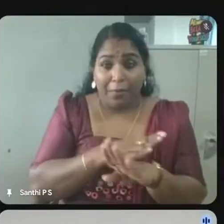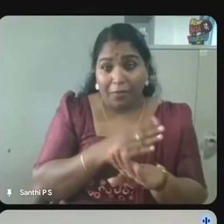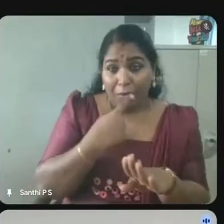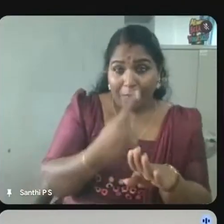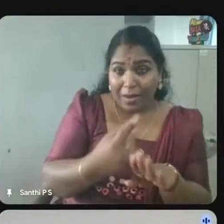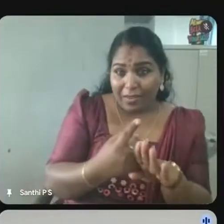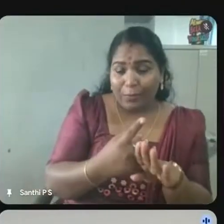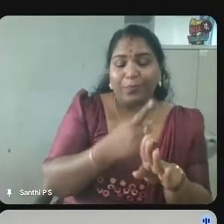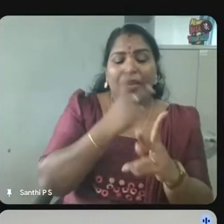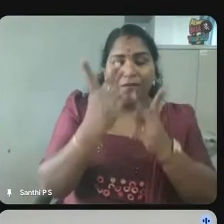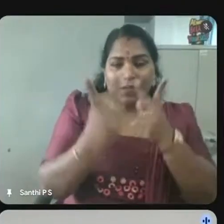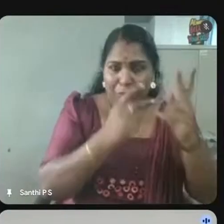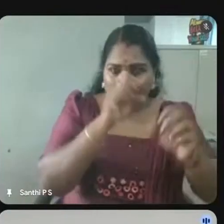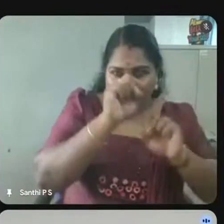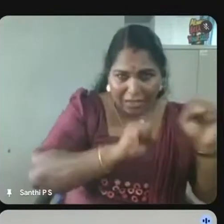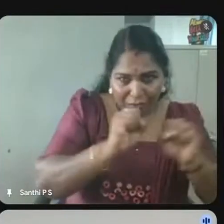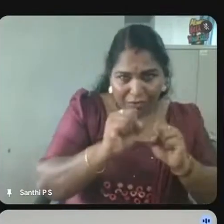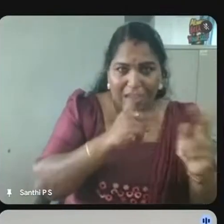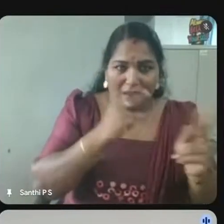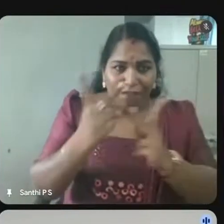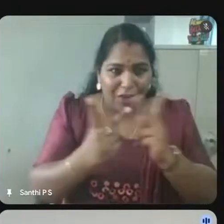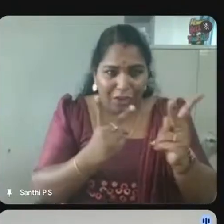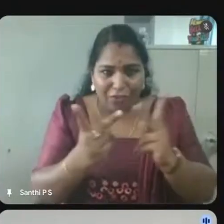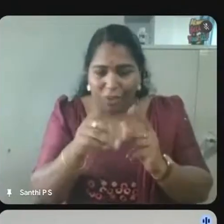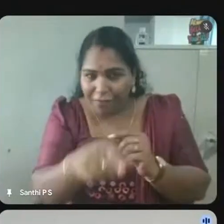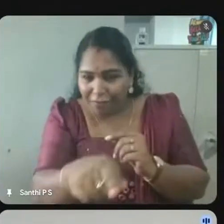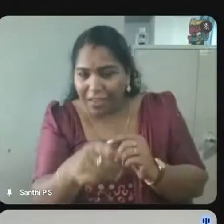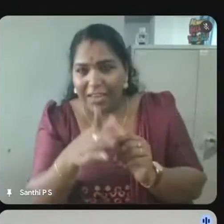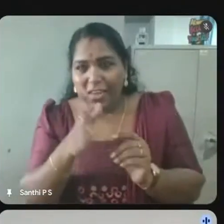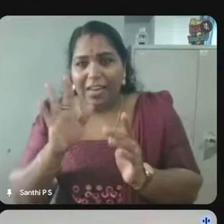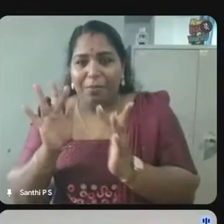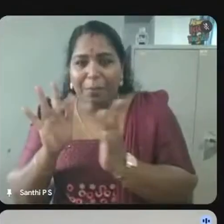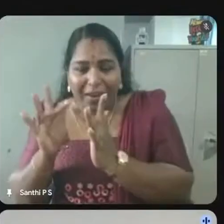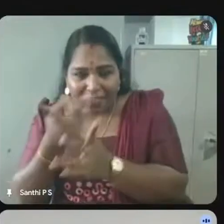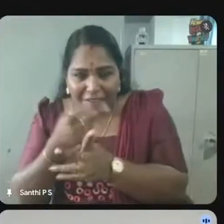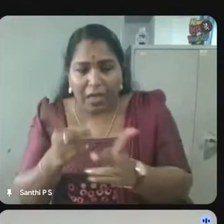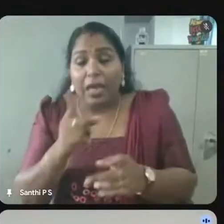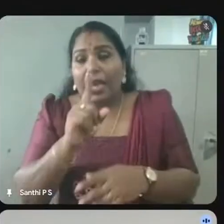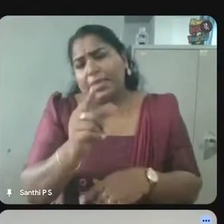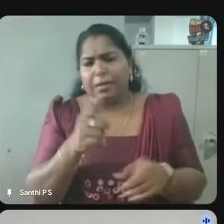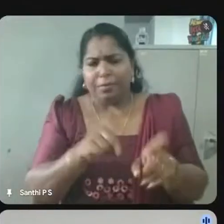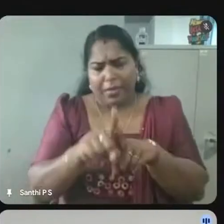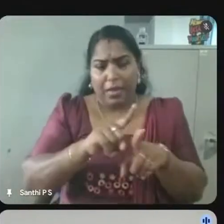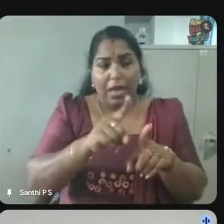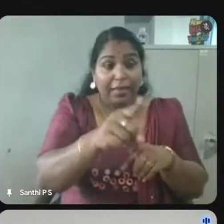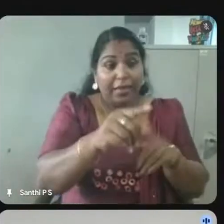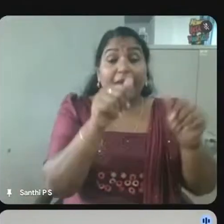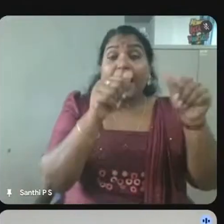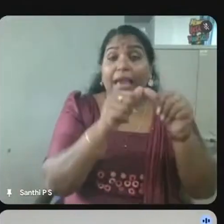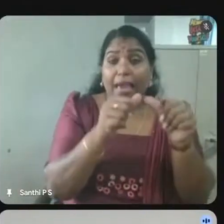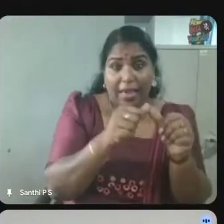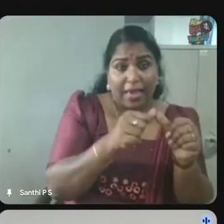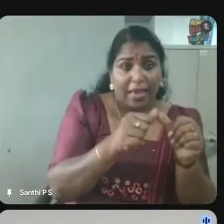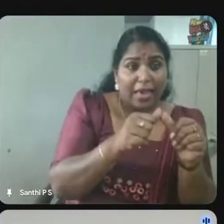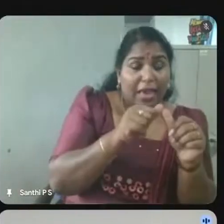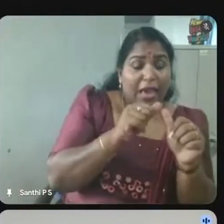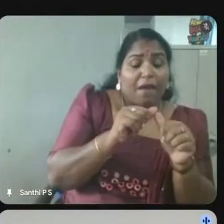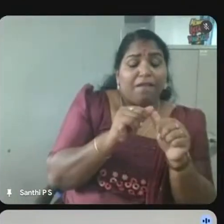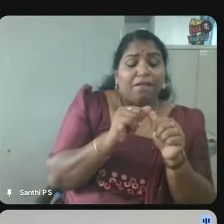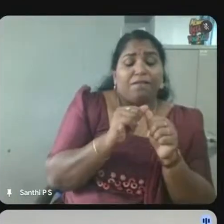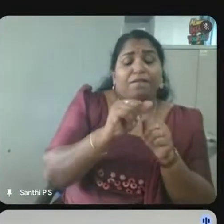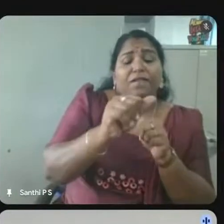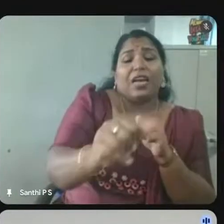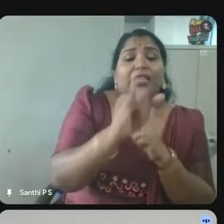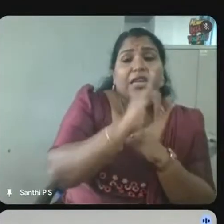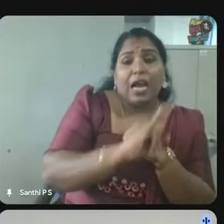കണ്ടല്ലോ, അതിൽ ഏറ്റവും വലിയൊരു അക്ഷരം, നമ്മൾ ഏറ്റവും മുകളിലുള്ള A എന്ന് പറയുന്ന കാണുന്ന ഒരു അക്ഷരം 6 മീറ്റർ ദൂരത്തിലിരുന്ന് കാണാൻ പറ്റിയാൽ